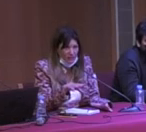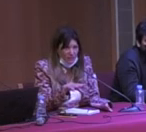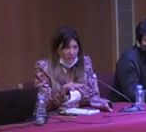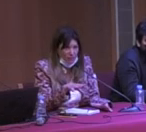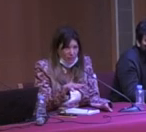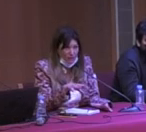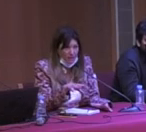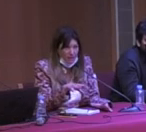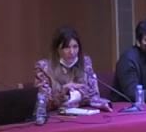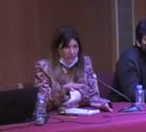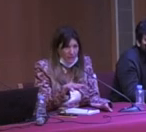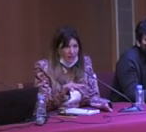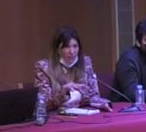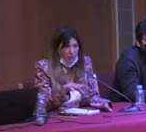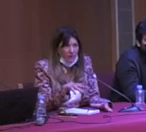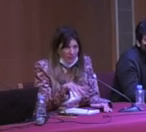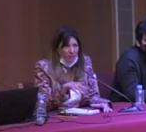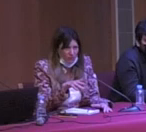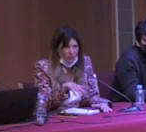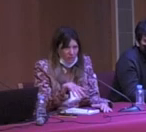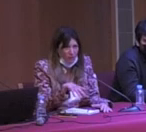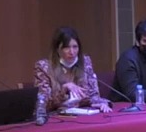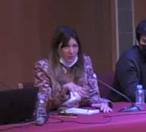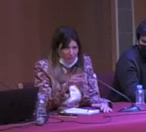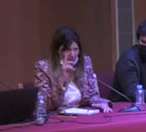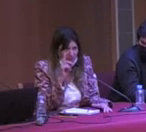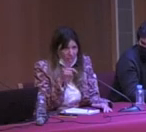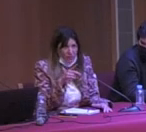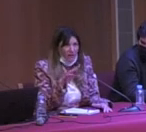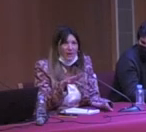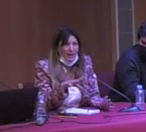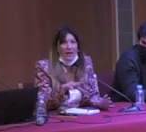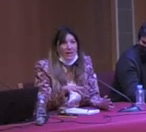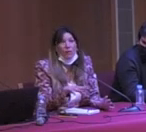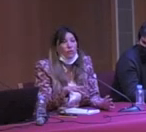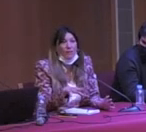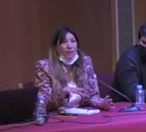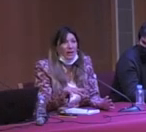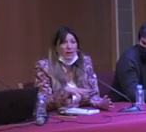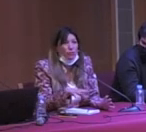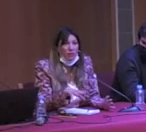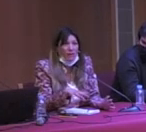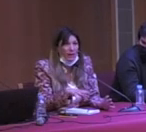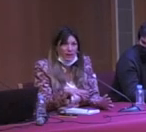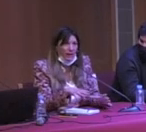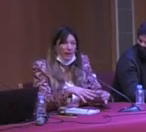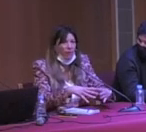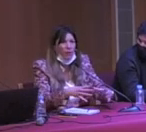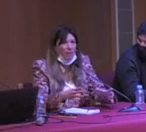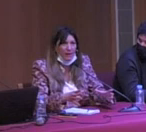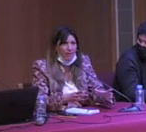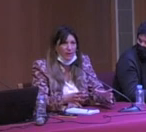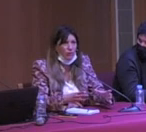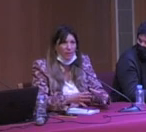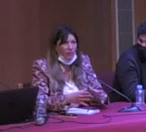amb Passeig d'Espins, pot ser? Amb 11 de setembre, amb 11 de setembre, veus? Aquí doncs, hem de parlar, no és un tema de que